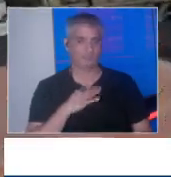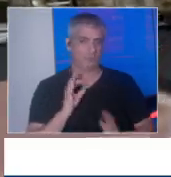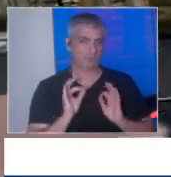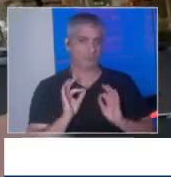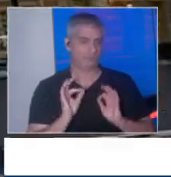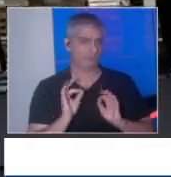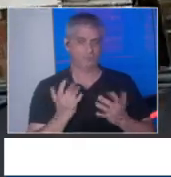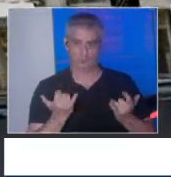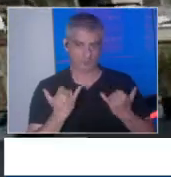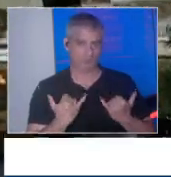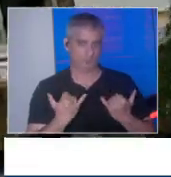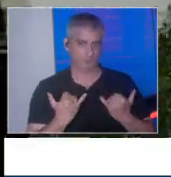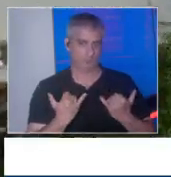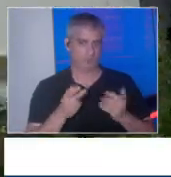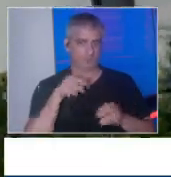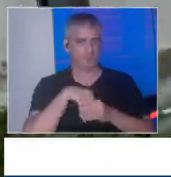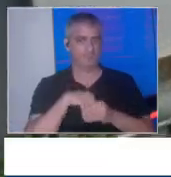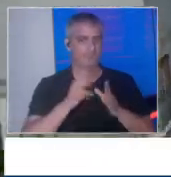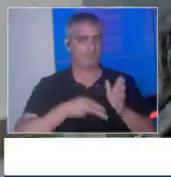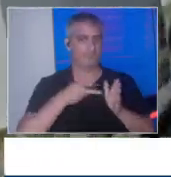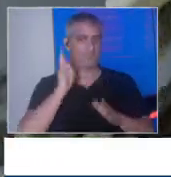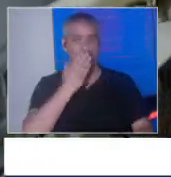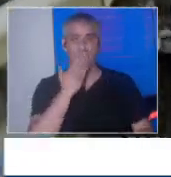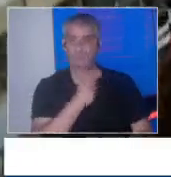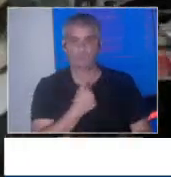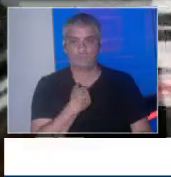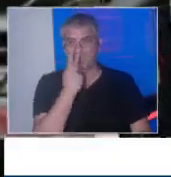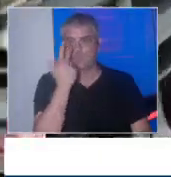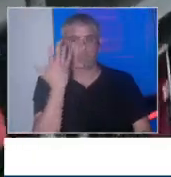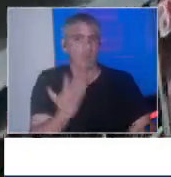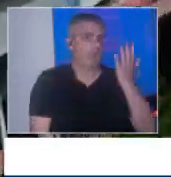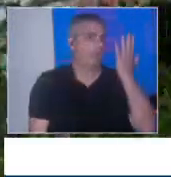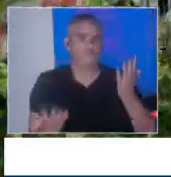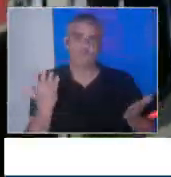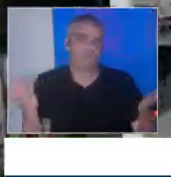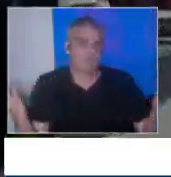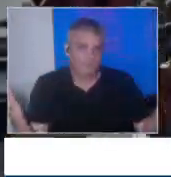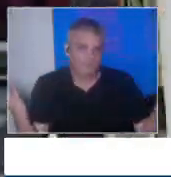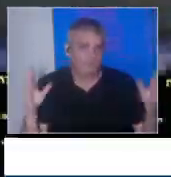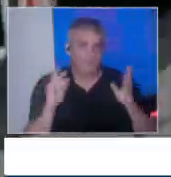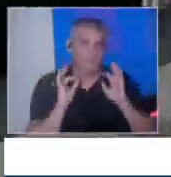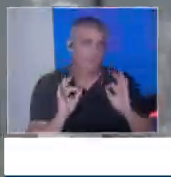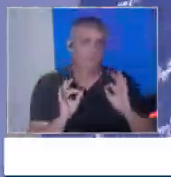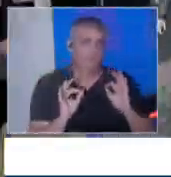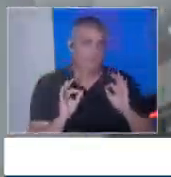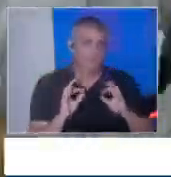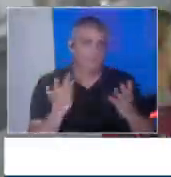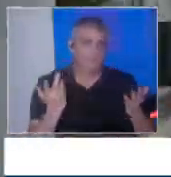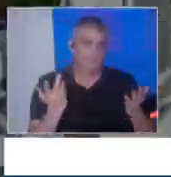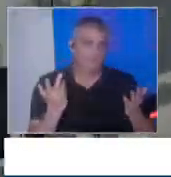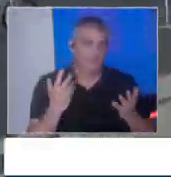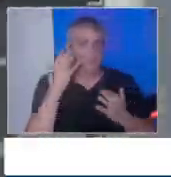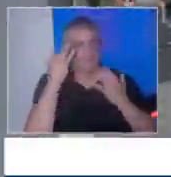ממש בשעה נוסעים עכשיו ברכבת הקלה בירושלים, ואני לא רואה הבדל עם כל באמת ההפרזות